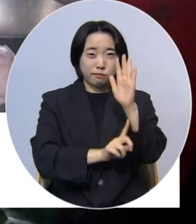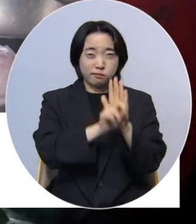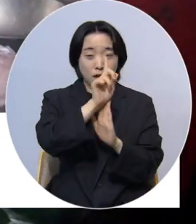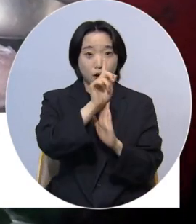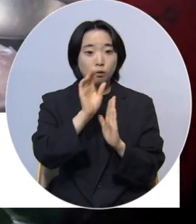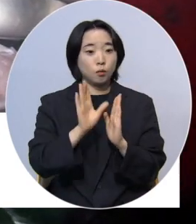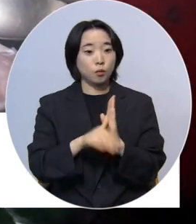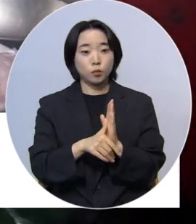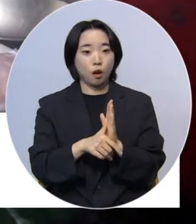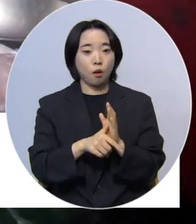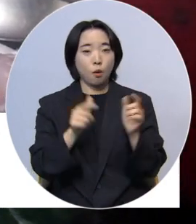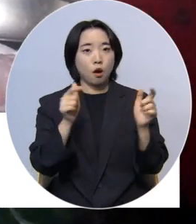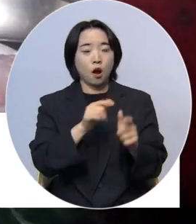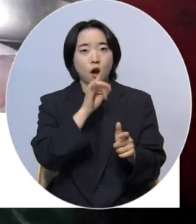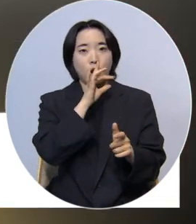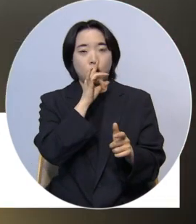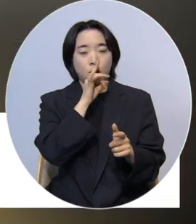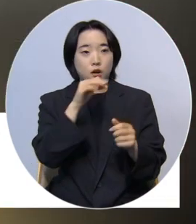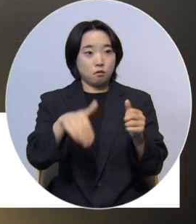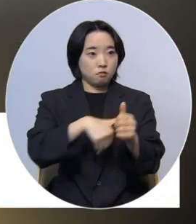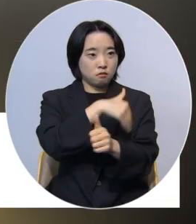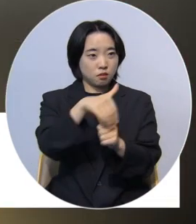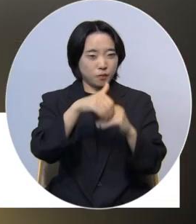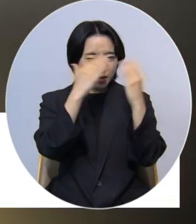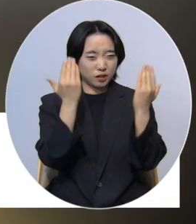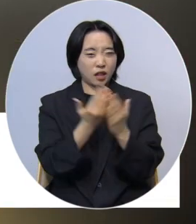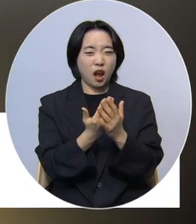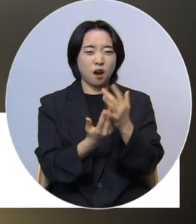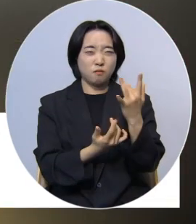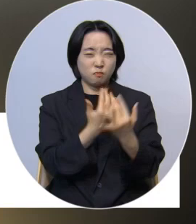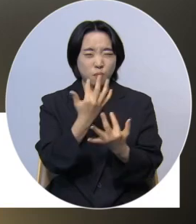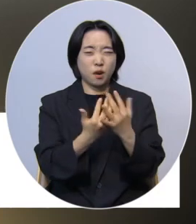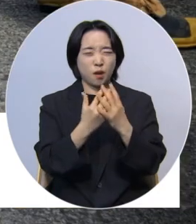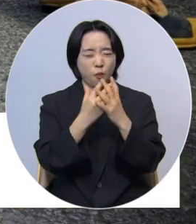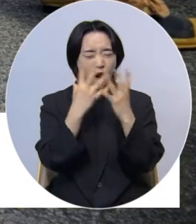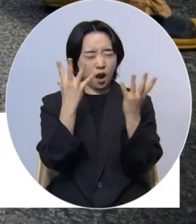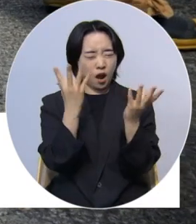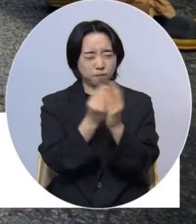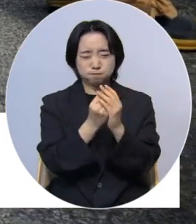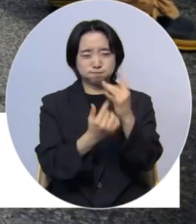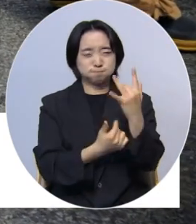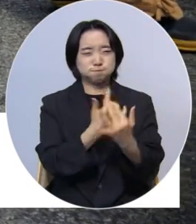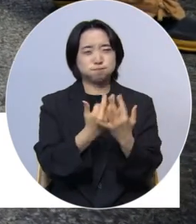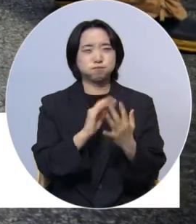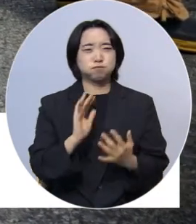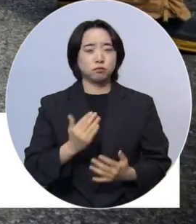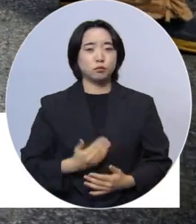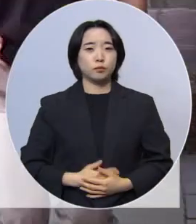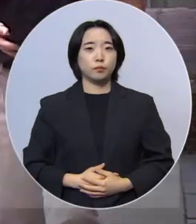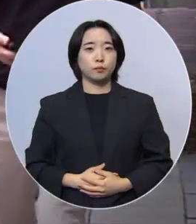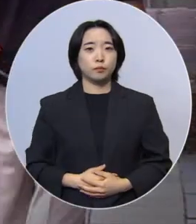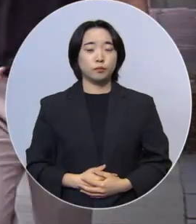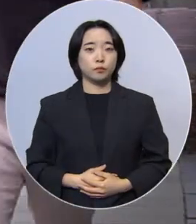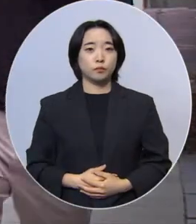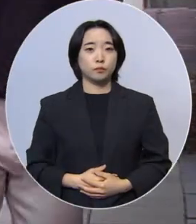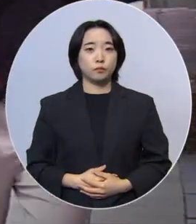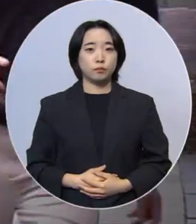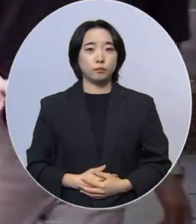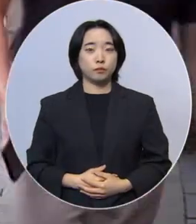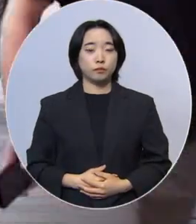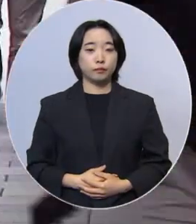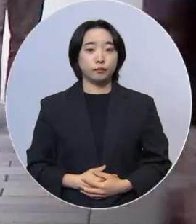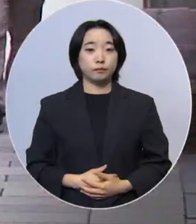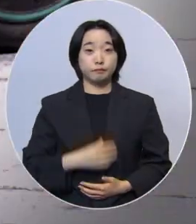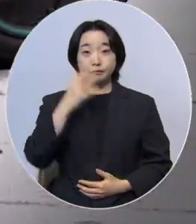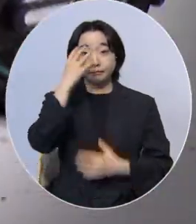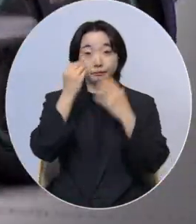배터리 전체, 배터리 팩 내부에 있는 배터리 셀 전체가 그냥 다 실이 되는. 거리에서 쉽게 볼